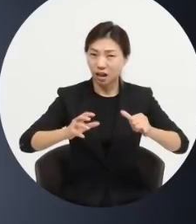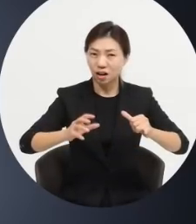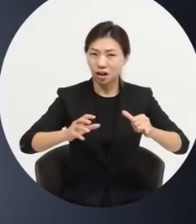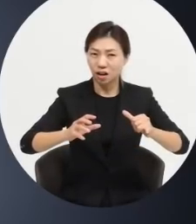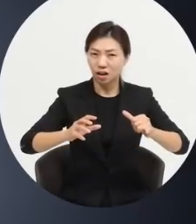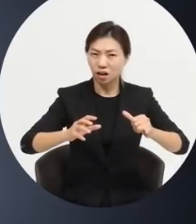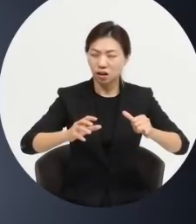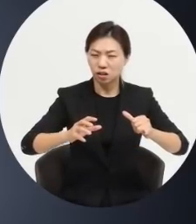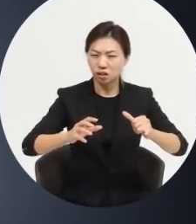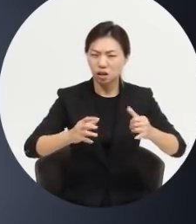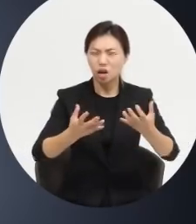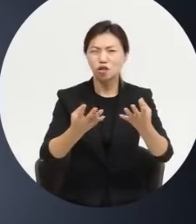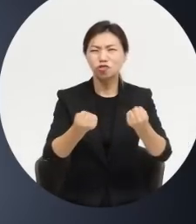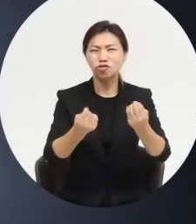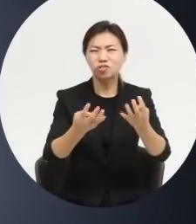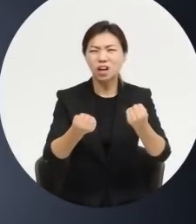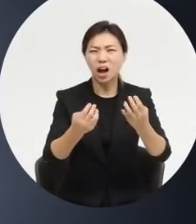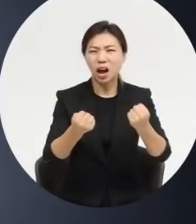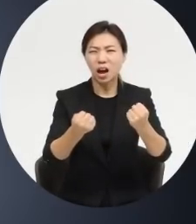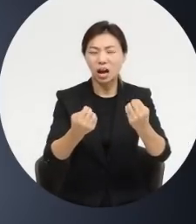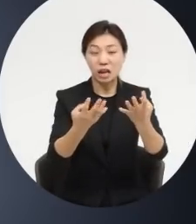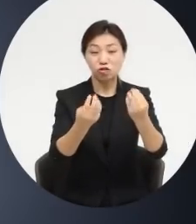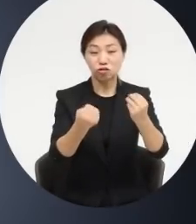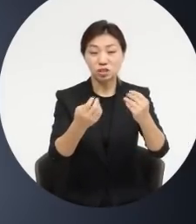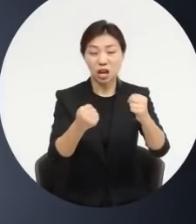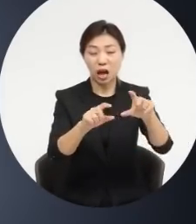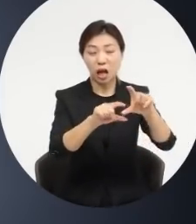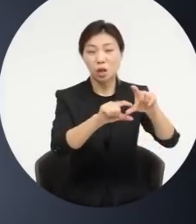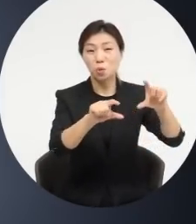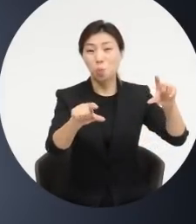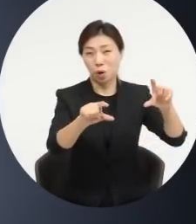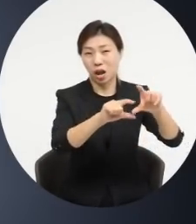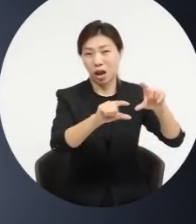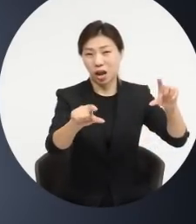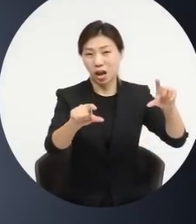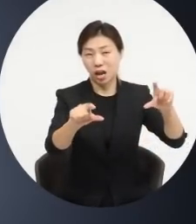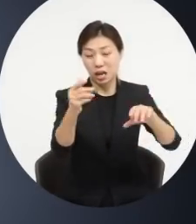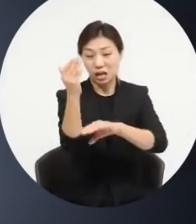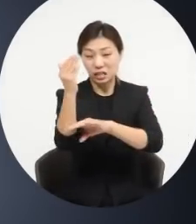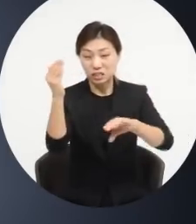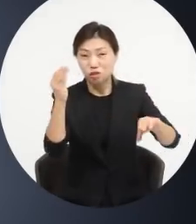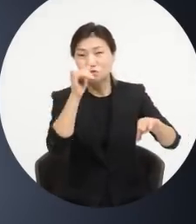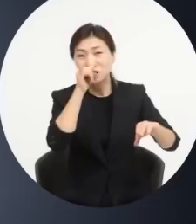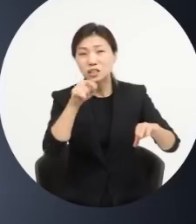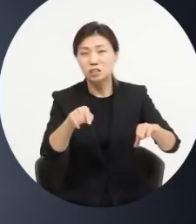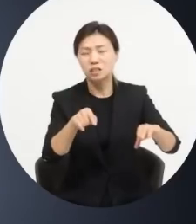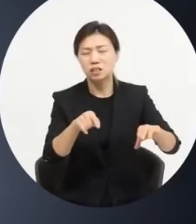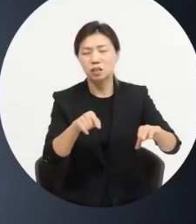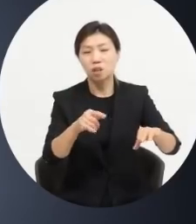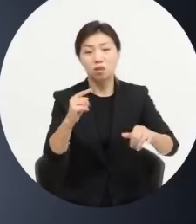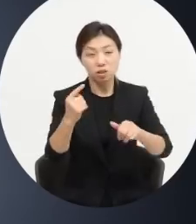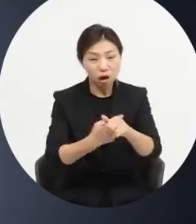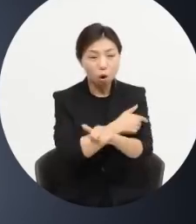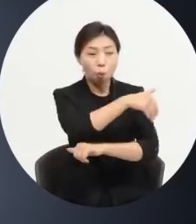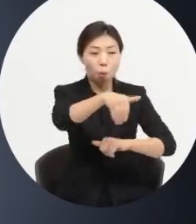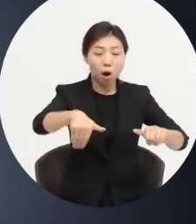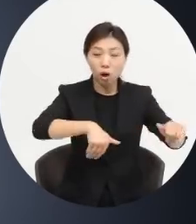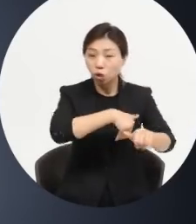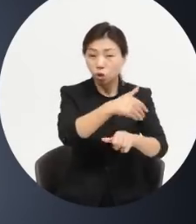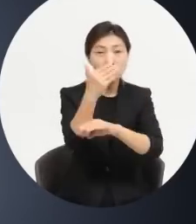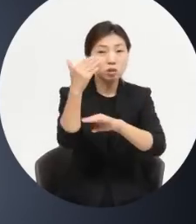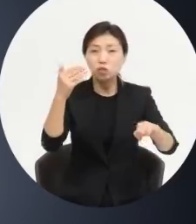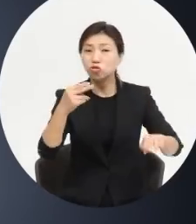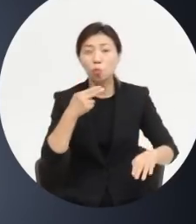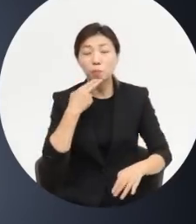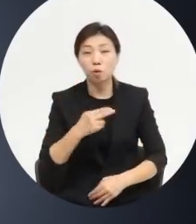세상에는 수학적인 평균, 통계적 평균만 있지 자연에는 편견이란 게 없습니다. 모든 건